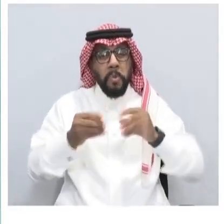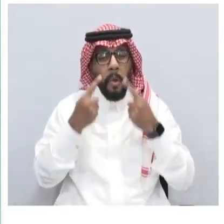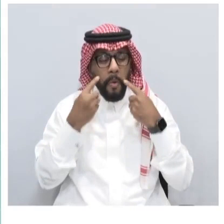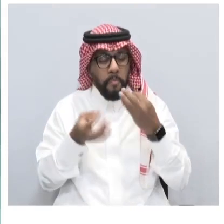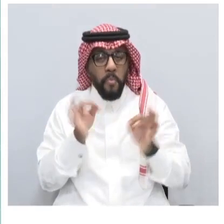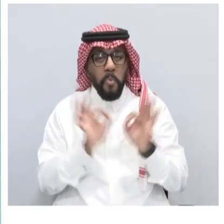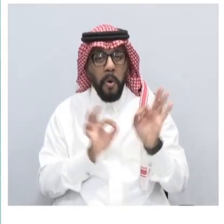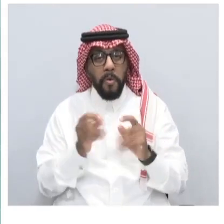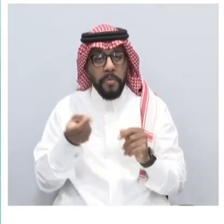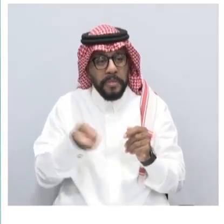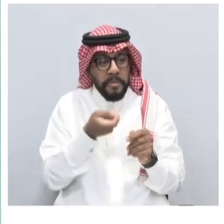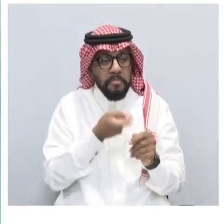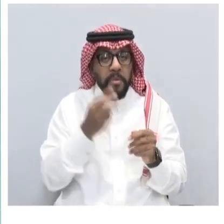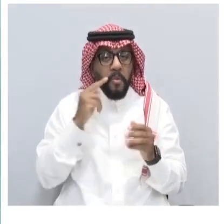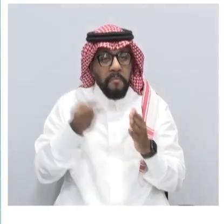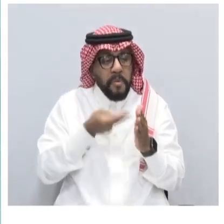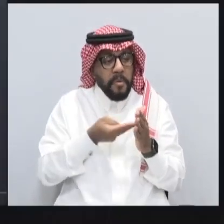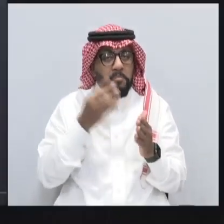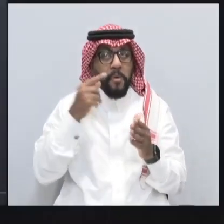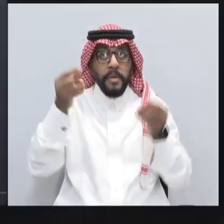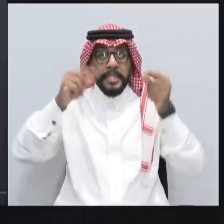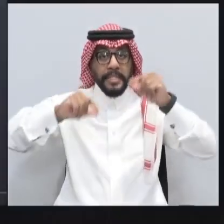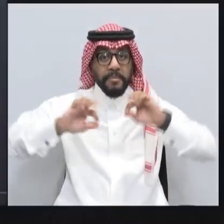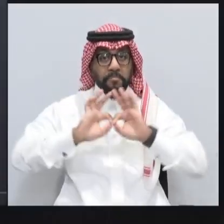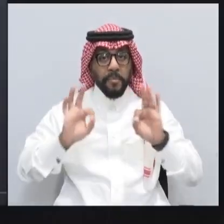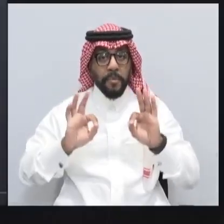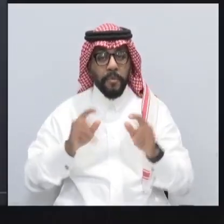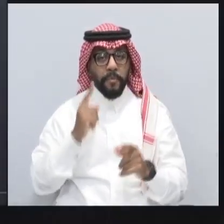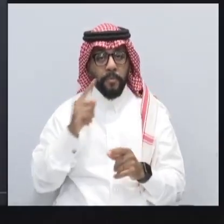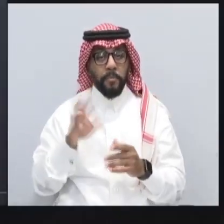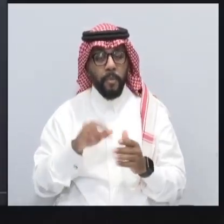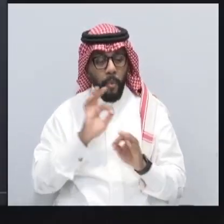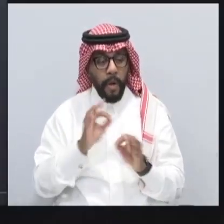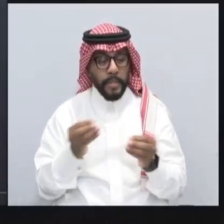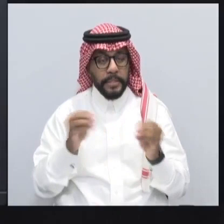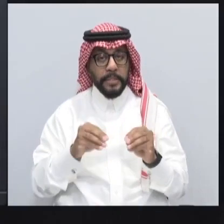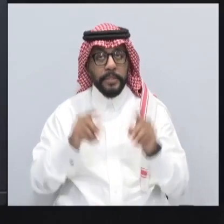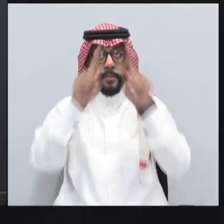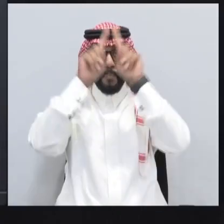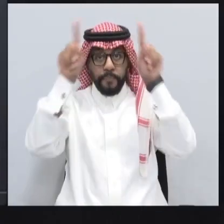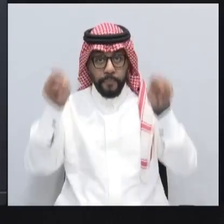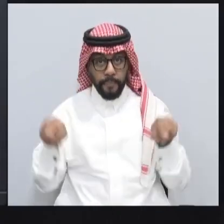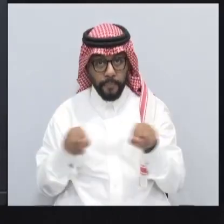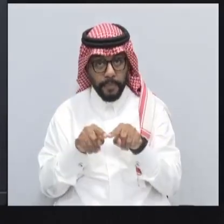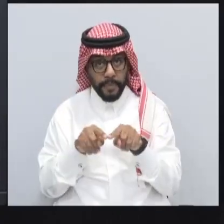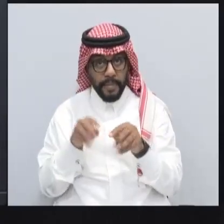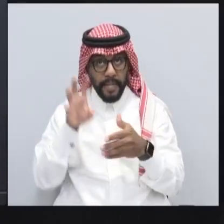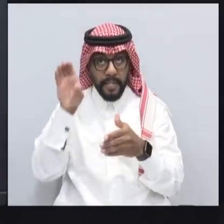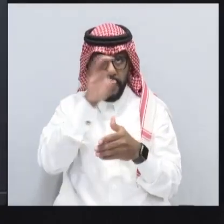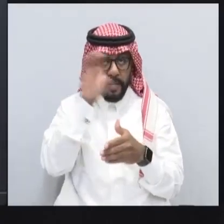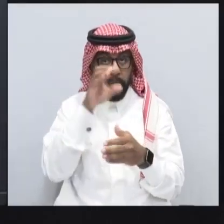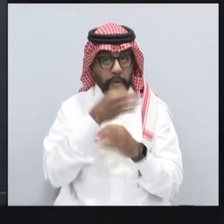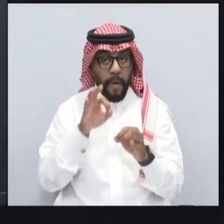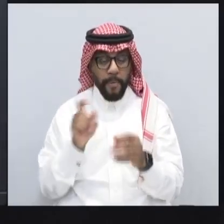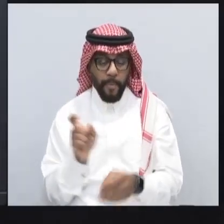نستطيع الاجابه من حيث اضافه حدود للنص وكذلك اضافه مسافه بادئه من خلال ما